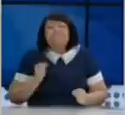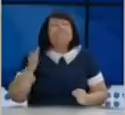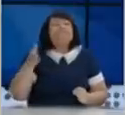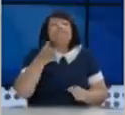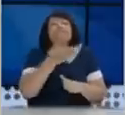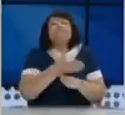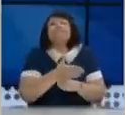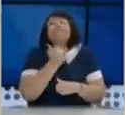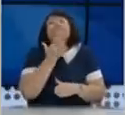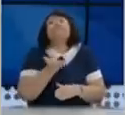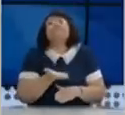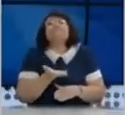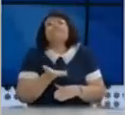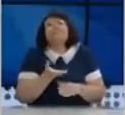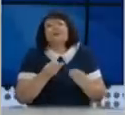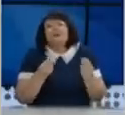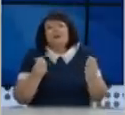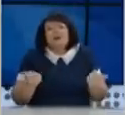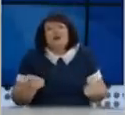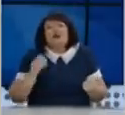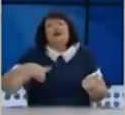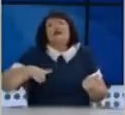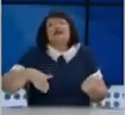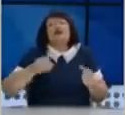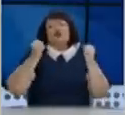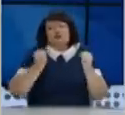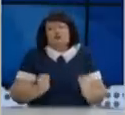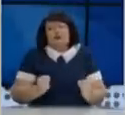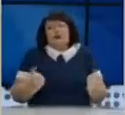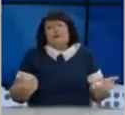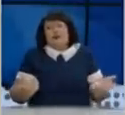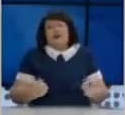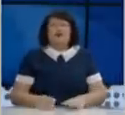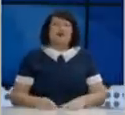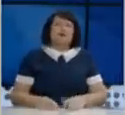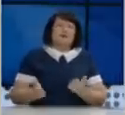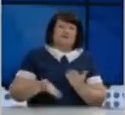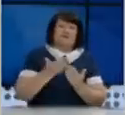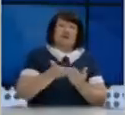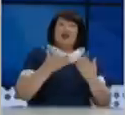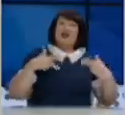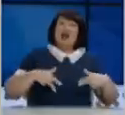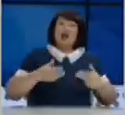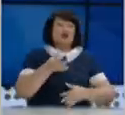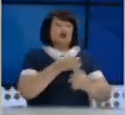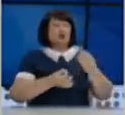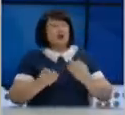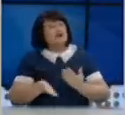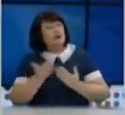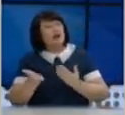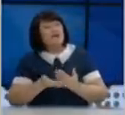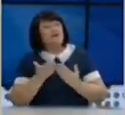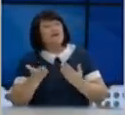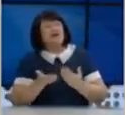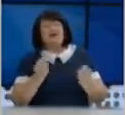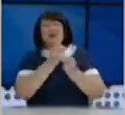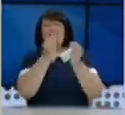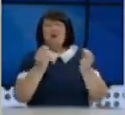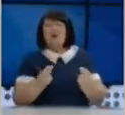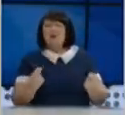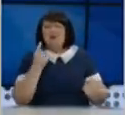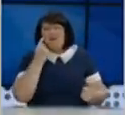να μην μπορούν να βρουν μια ποιοτική φθηνή στέγη. Το επιτελικό κράτος που τόσο έχετε διαφημίσει αποδεικνύεται πως